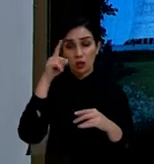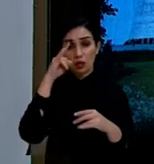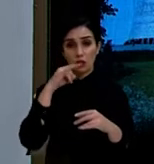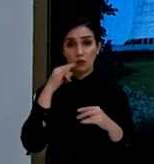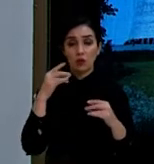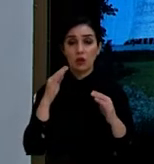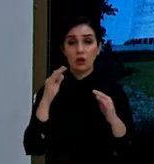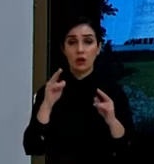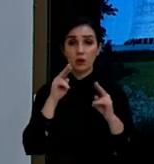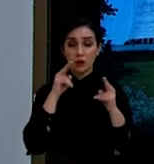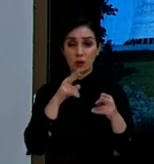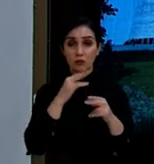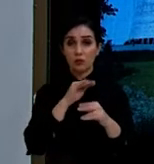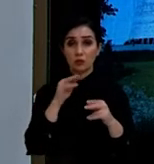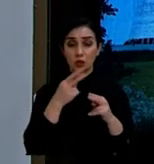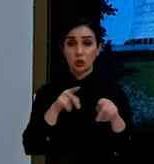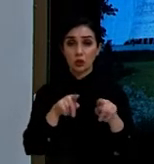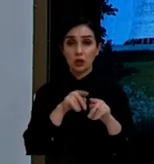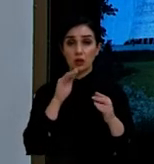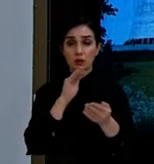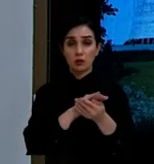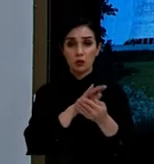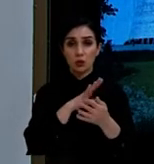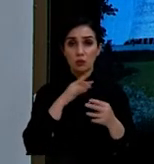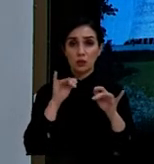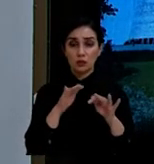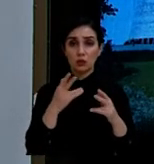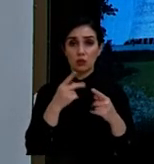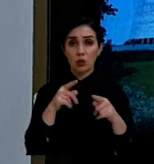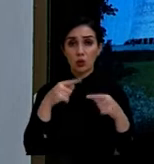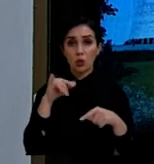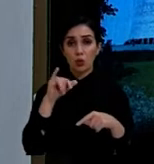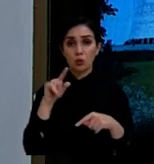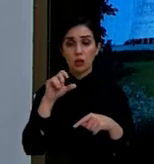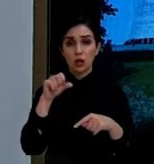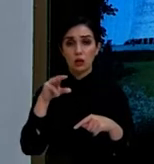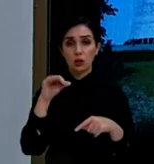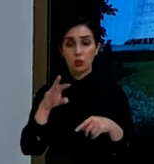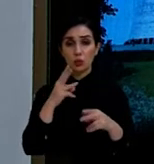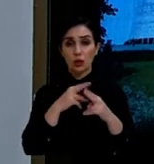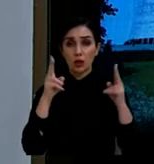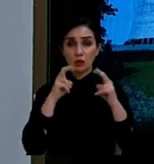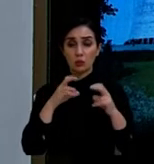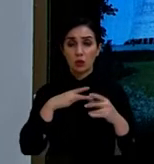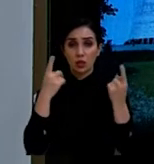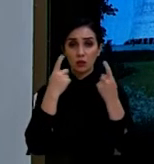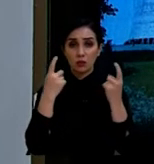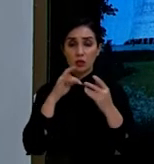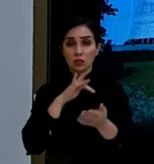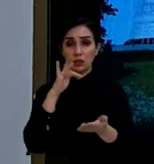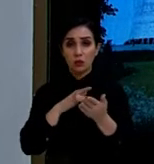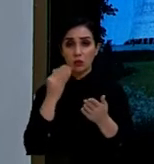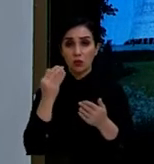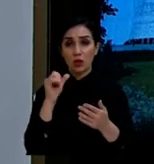В рамках визита члены делегации ознакомились с деятельностью агентства «УзАтом» и осмотрели информационный центр